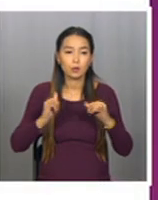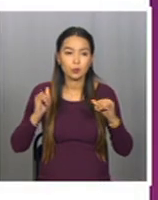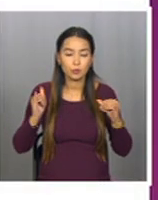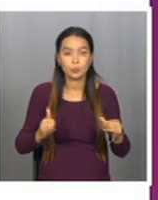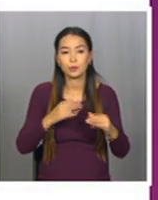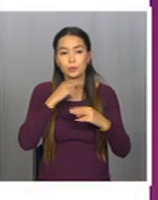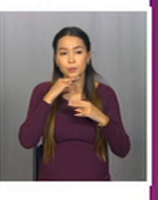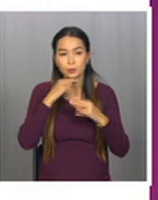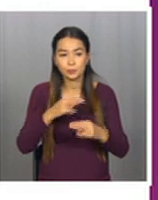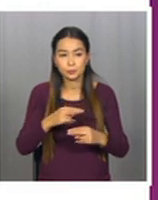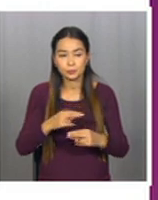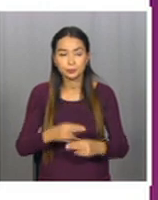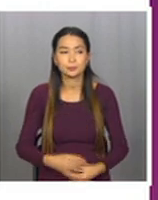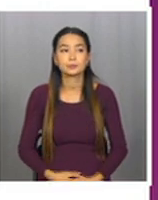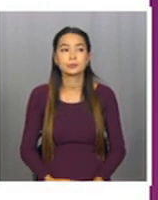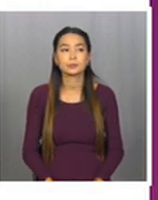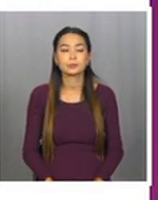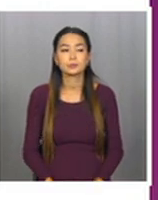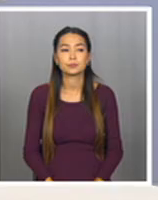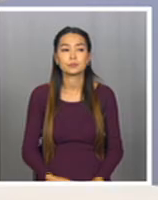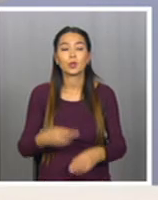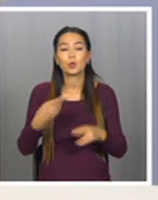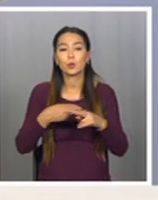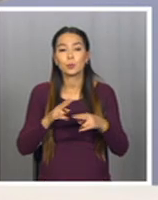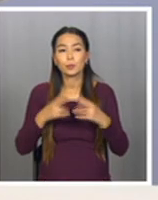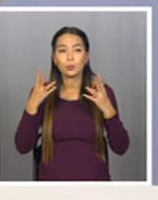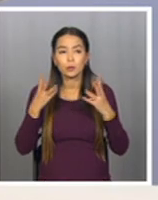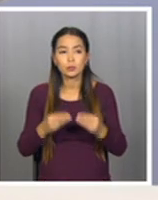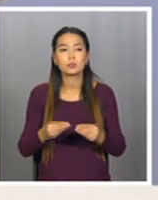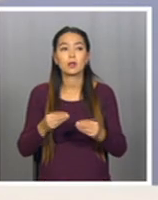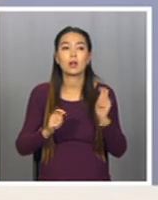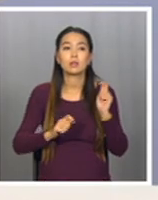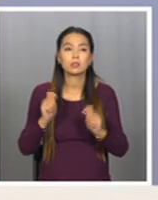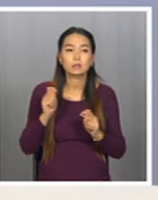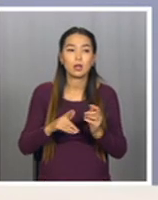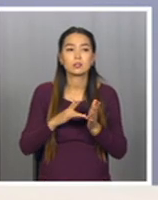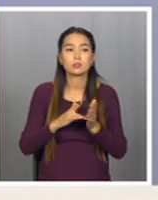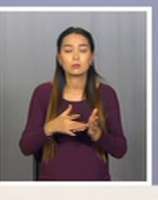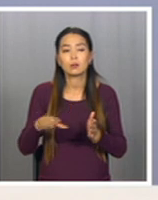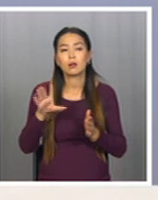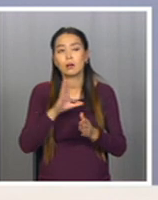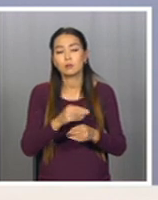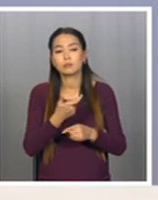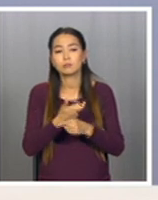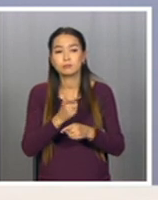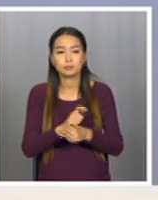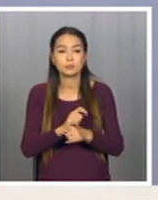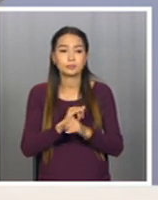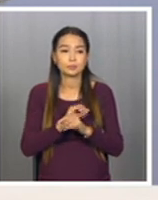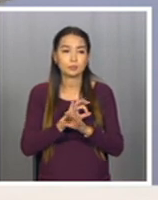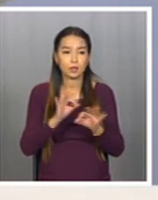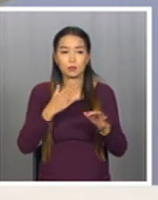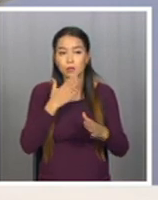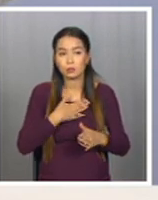жүгіртейік. Бұл кездерде қоныстандыру саясаты жақсы жүріп жатқан болатында. Осы